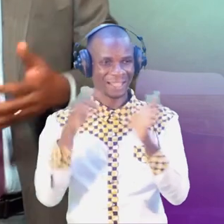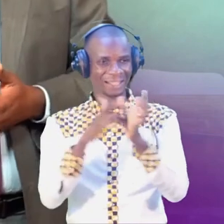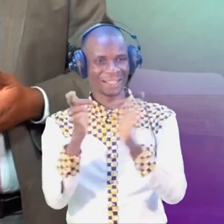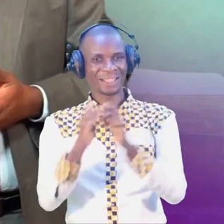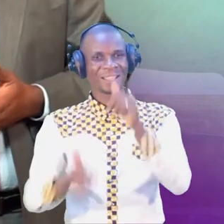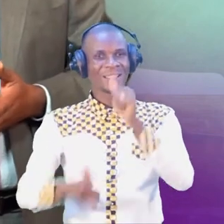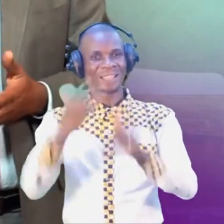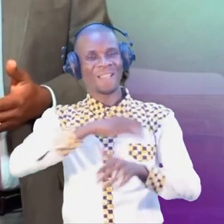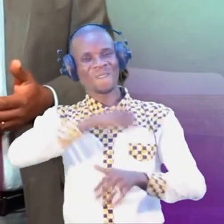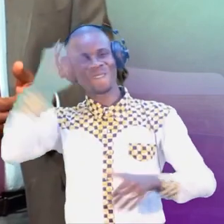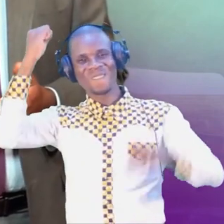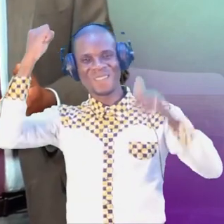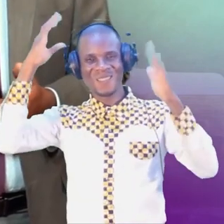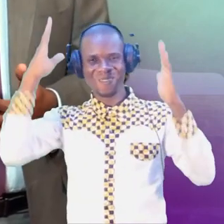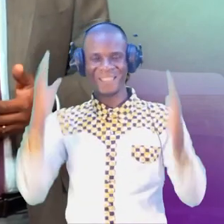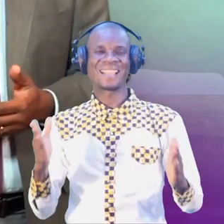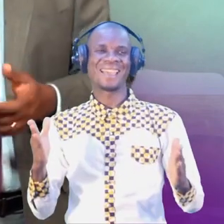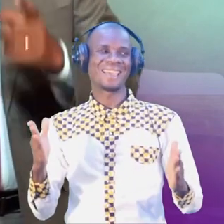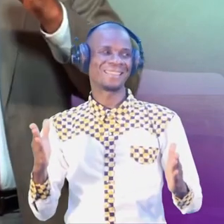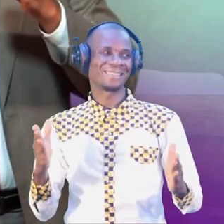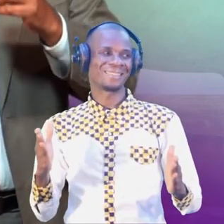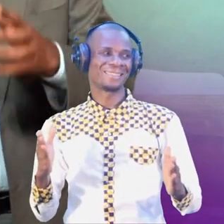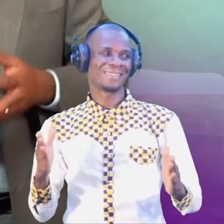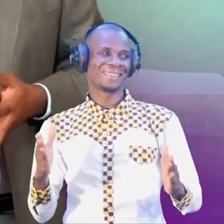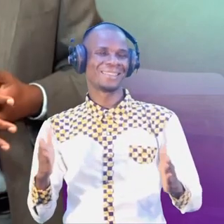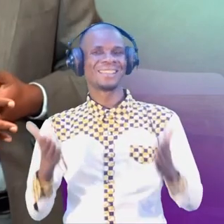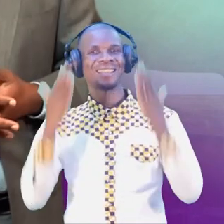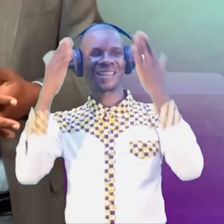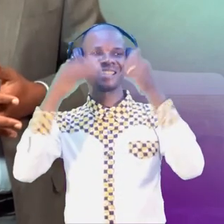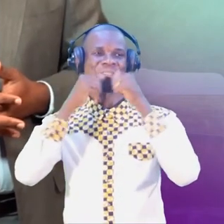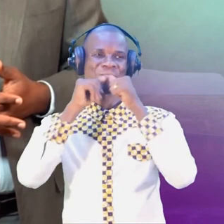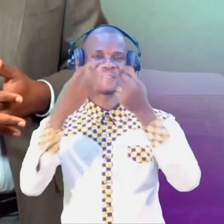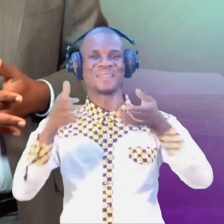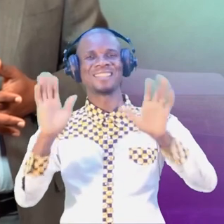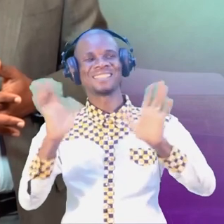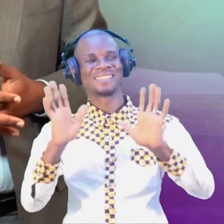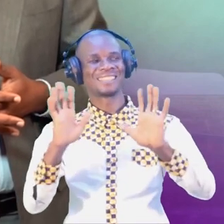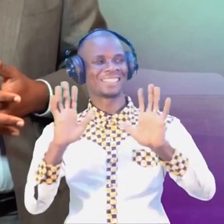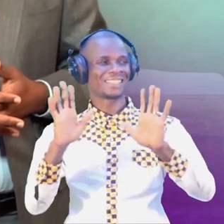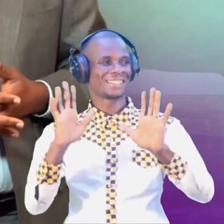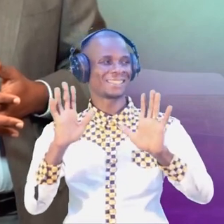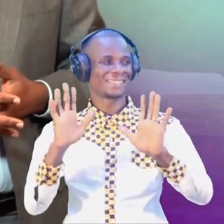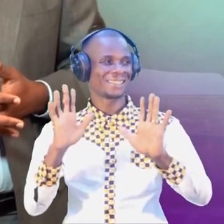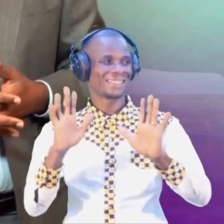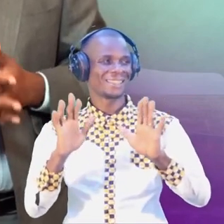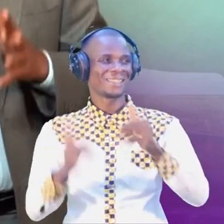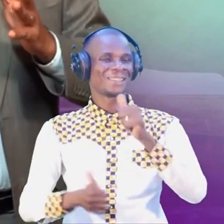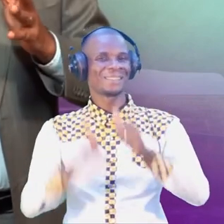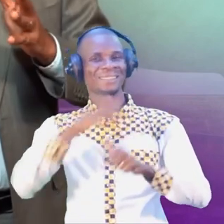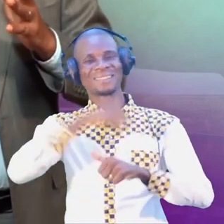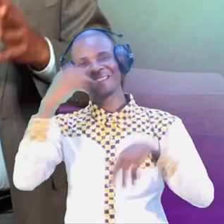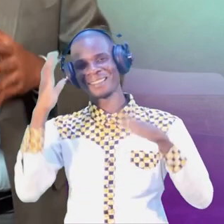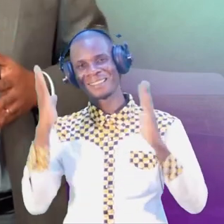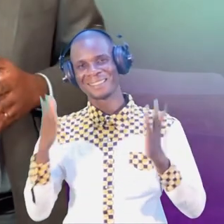tuendelee kupata uzoefu ya mabaraka katika Kristo. Sisi ni washindi zaidi.